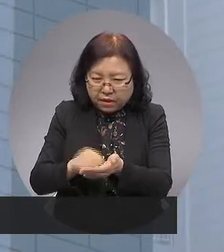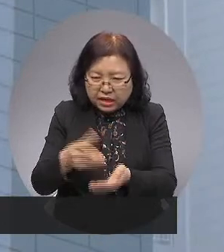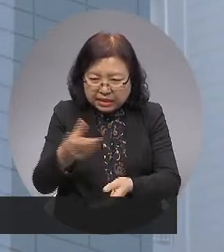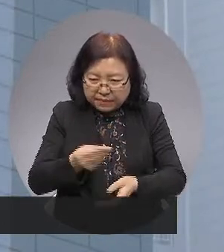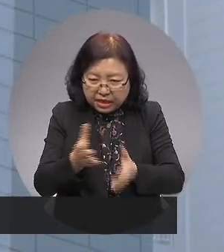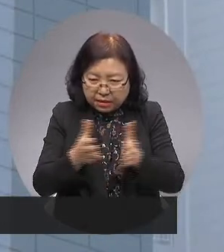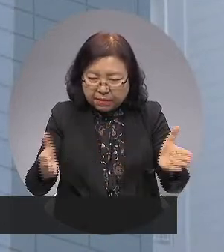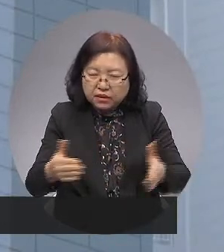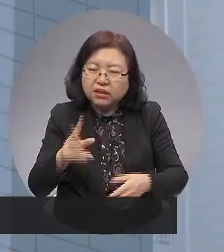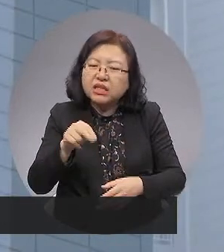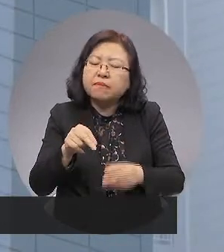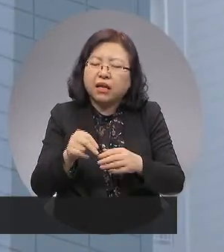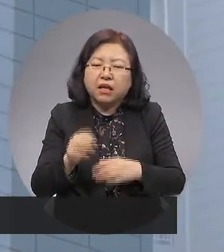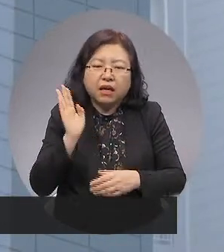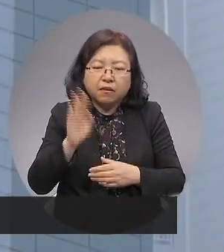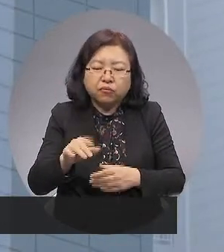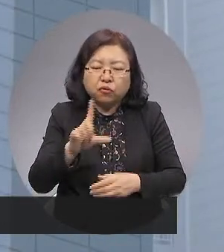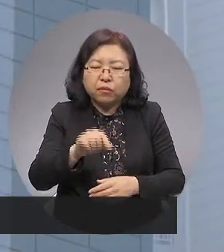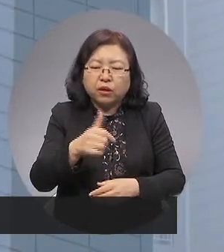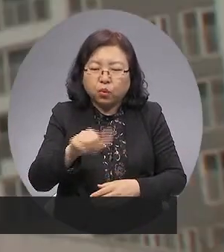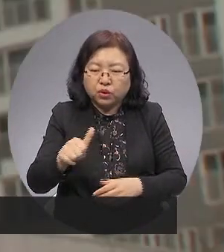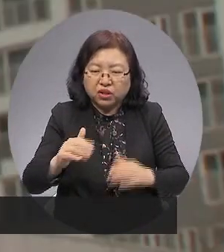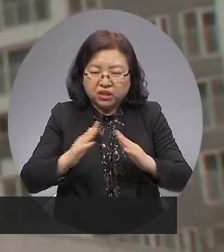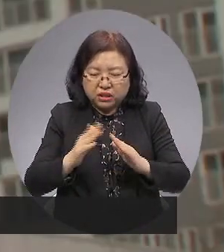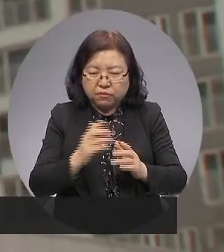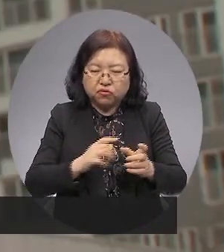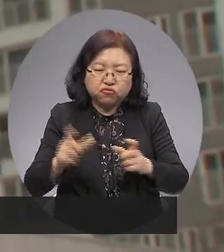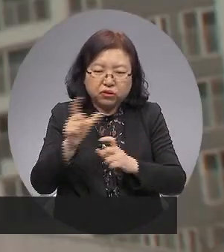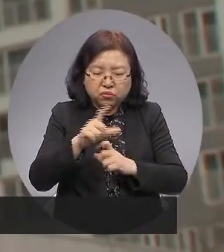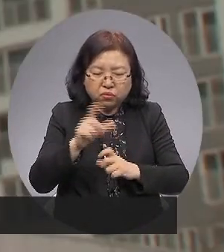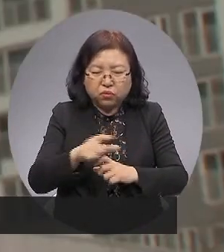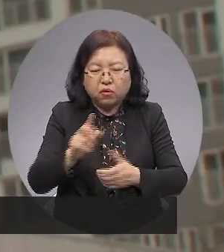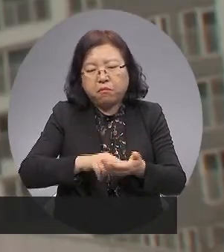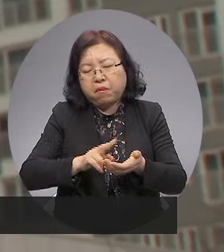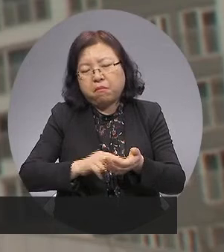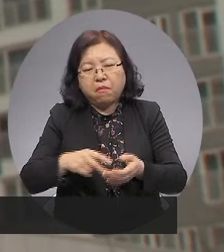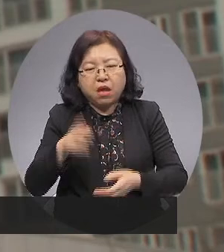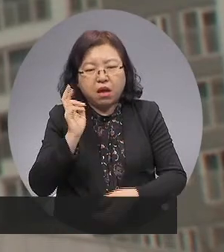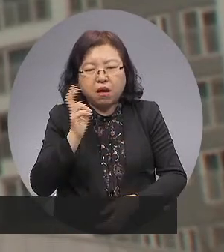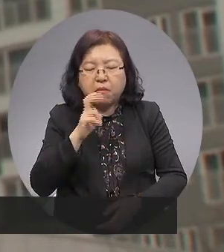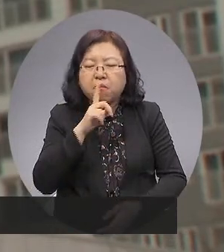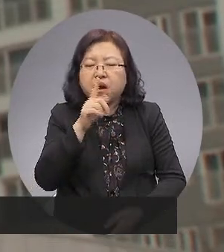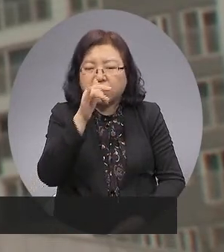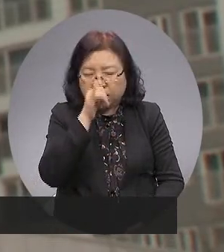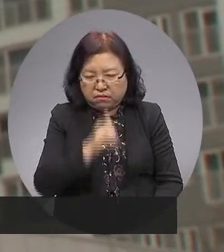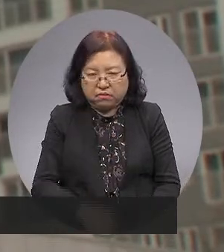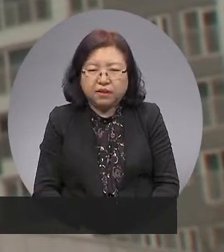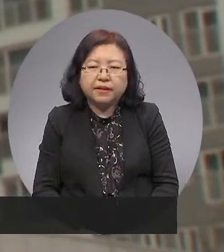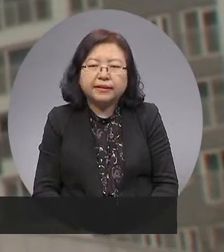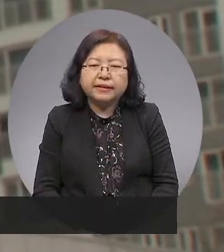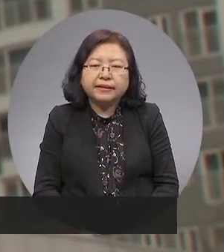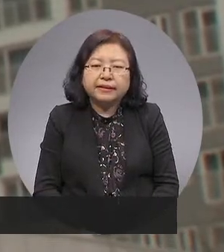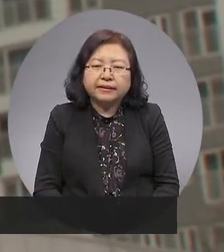세대, 앞으로 1만 5천 세대가 추가 공급을 예고한 상태입니다. MBC 뉴스 심충만입니다.